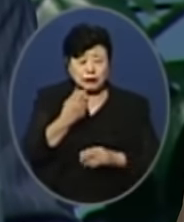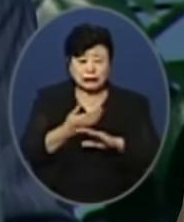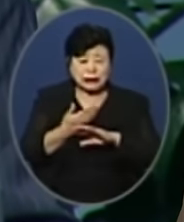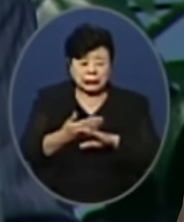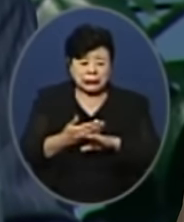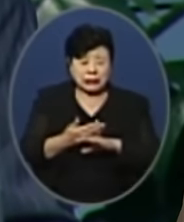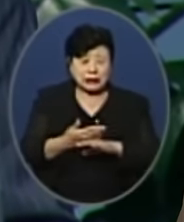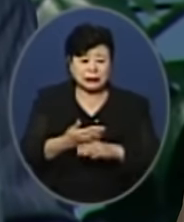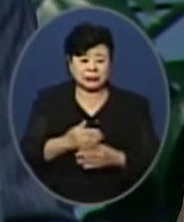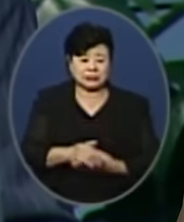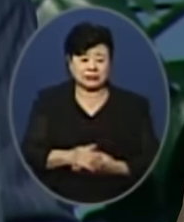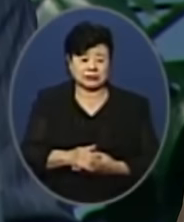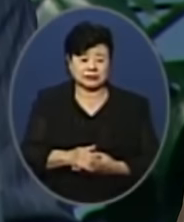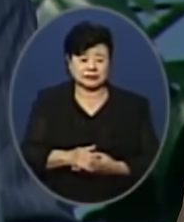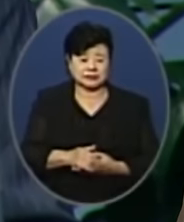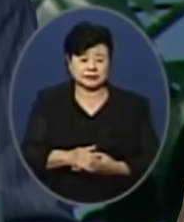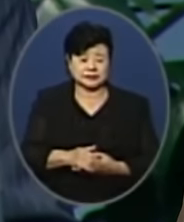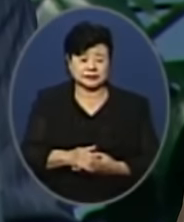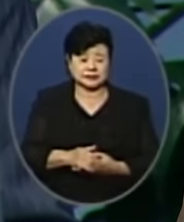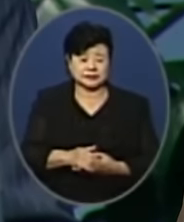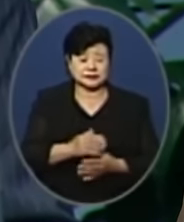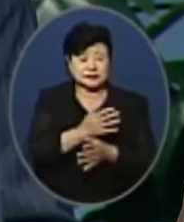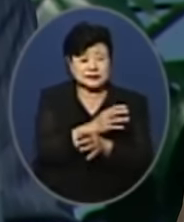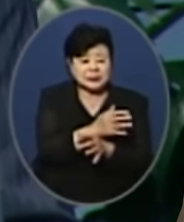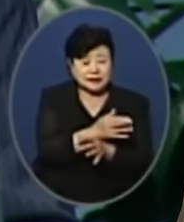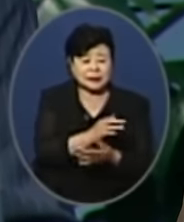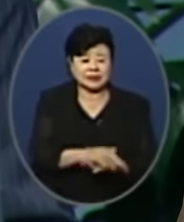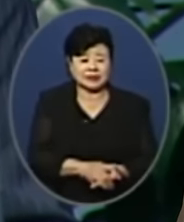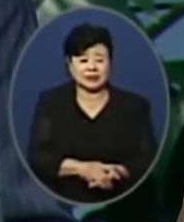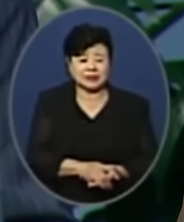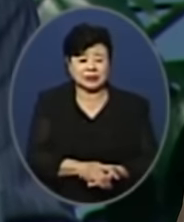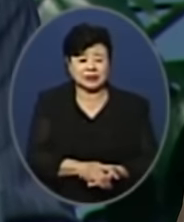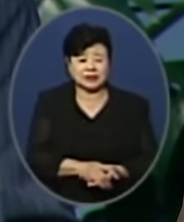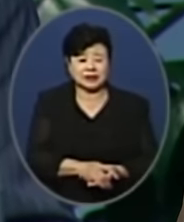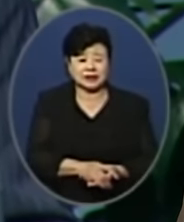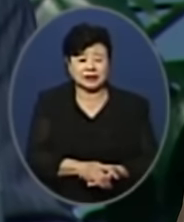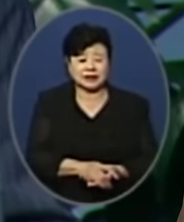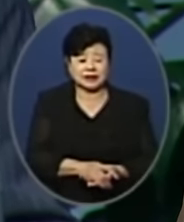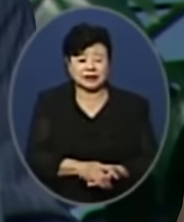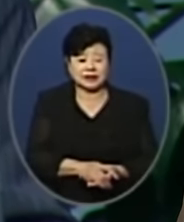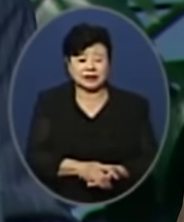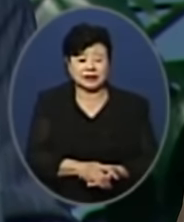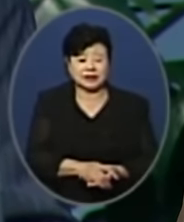그래 내가 만약에 하면 그런 장난적인 말을 합니다. 어떻게